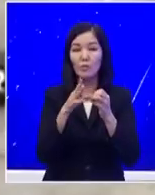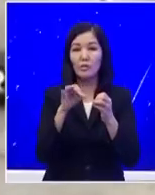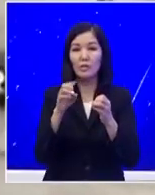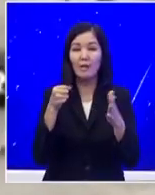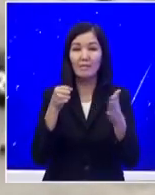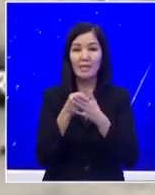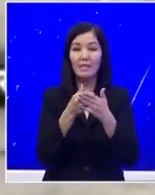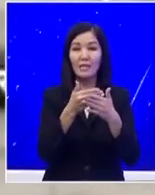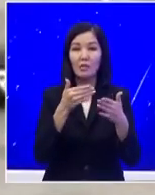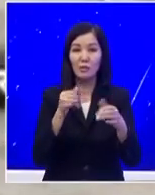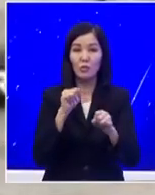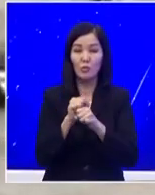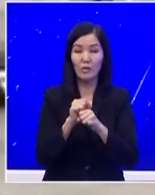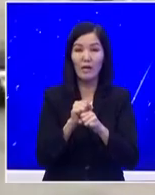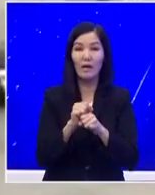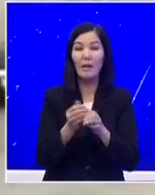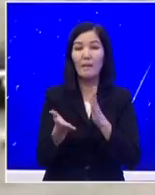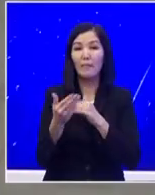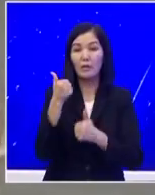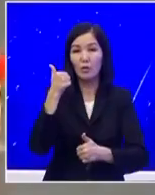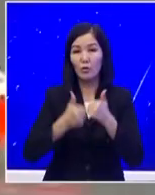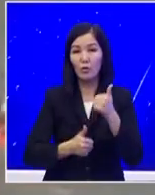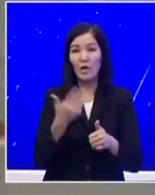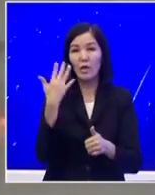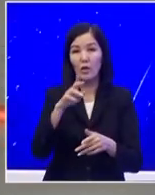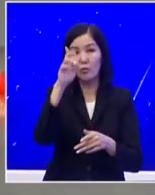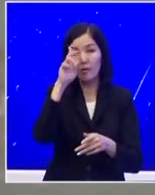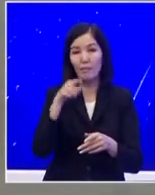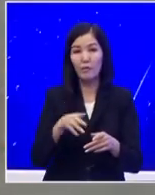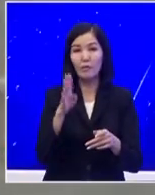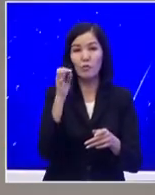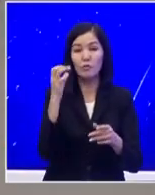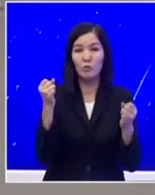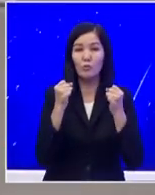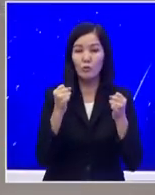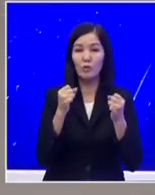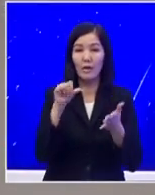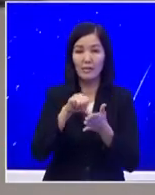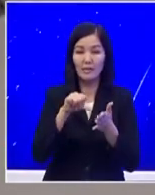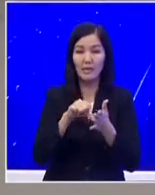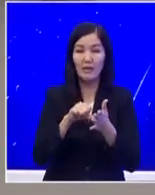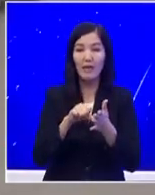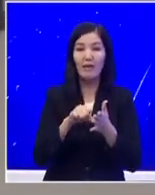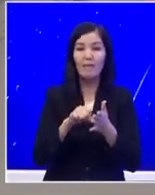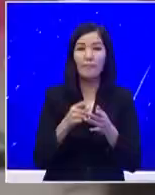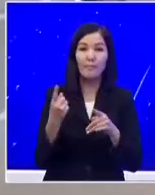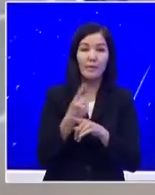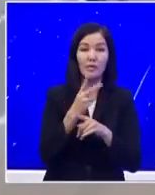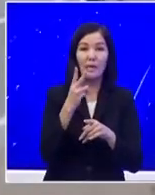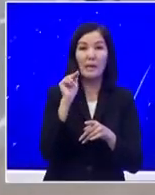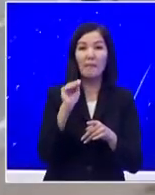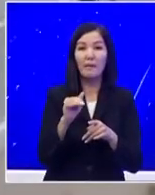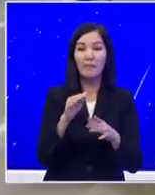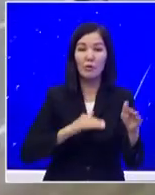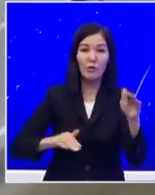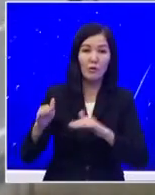тамызына шегерілді. Айта кетерлігі, былтыр аталған додаға 50 елден 1400 спортшы жиналған. Қатысушылар әуелі 2000 метрге жүзіп